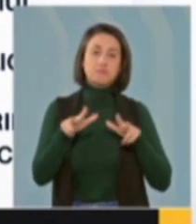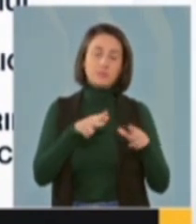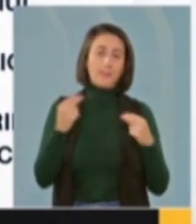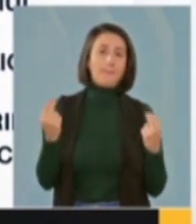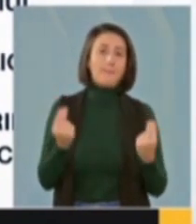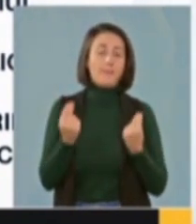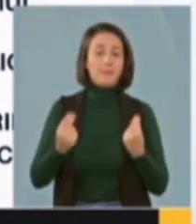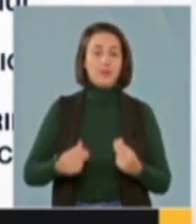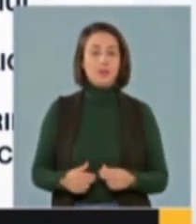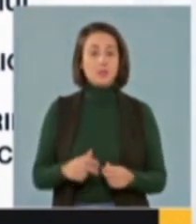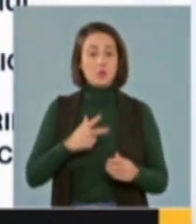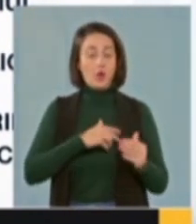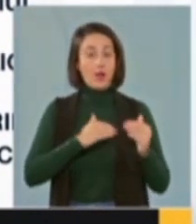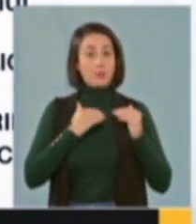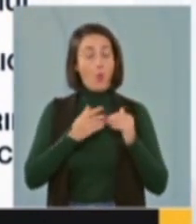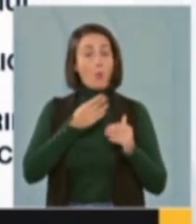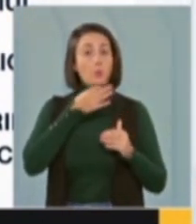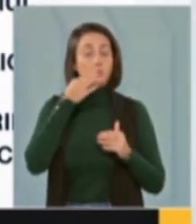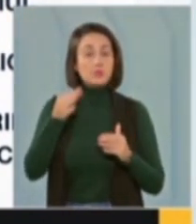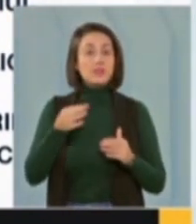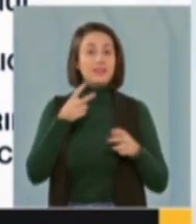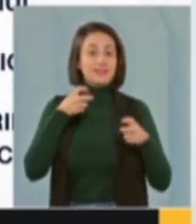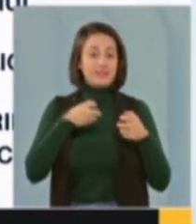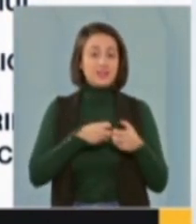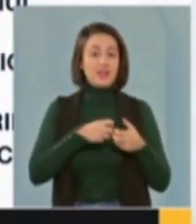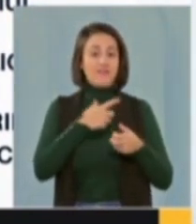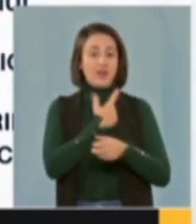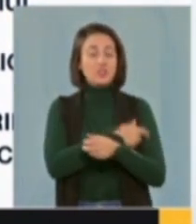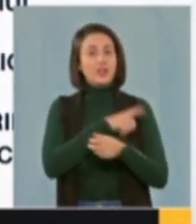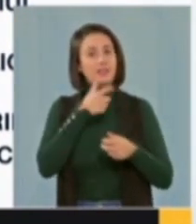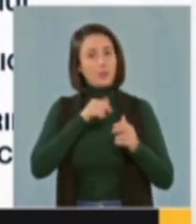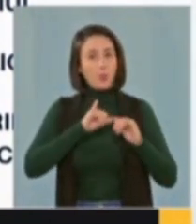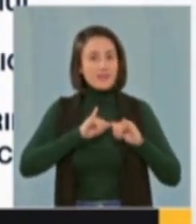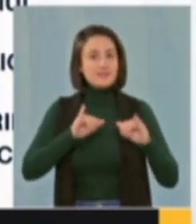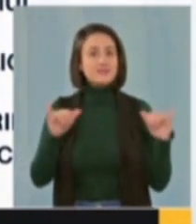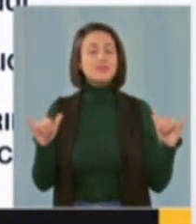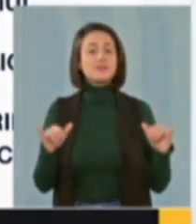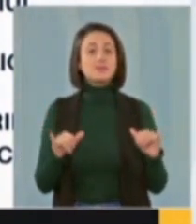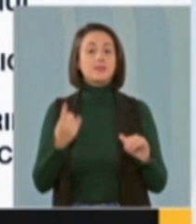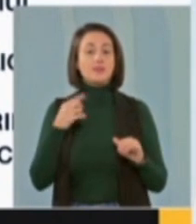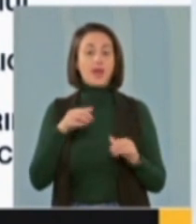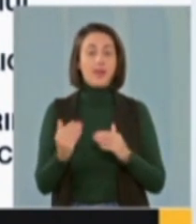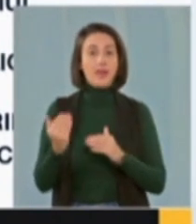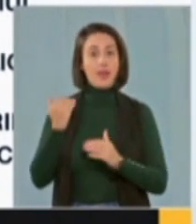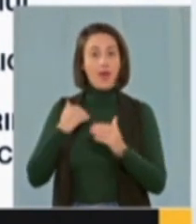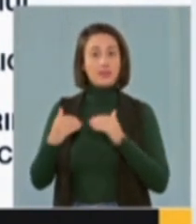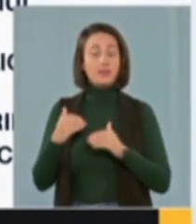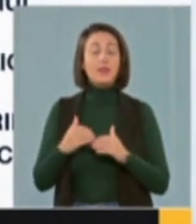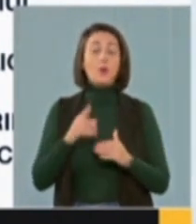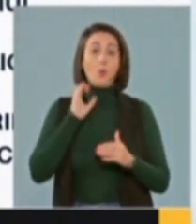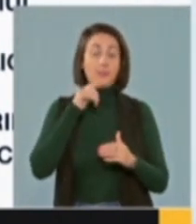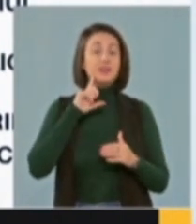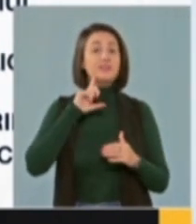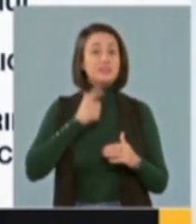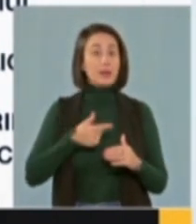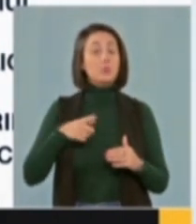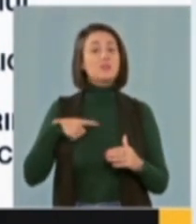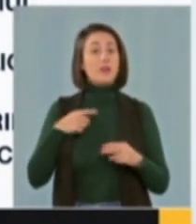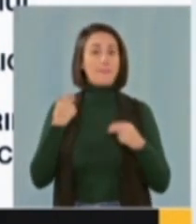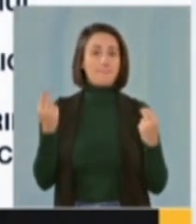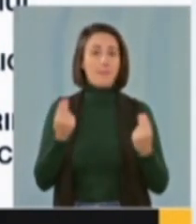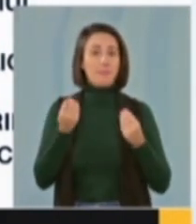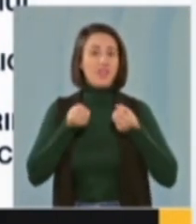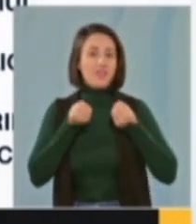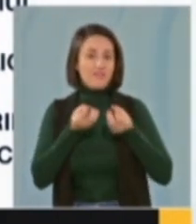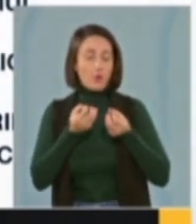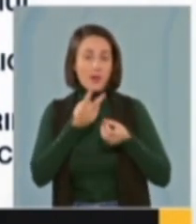mult mai bine social democrații spun că testarea și vaccinarea Trebuie s intra in se mai înainte de asta oamenii trebuie să fie mult mai